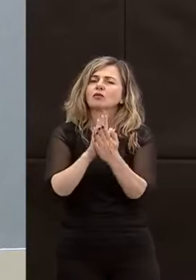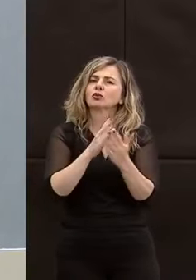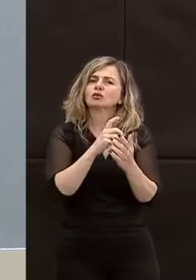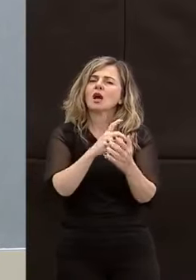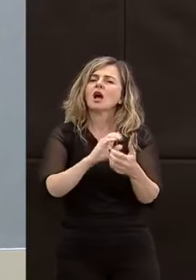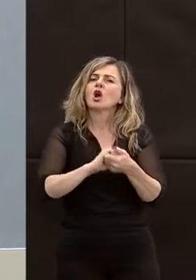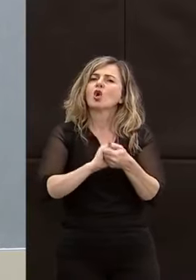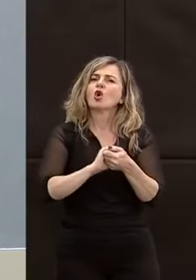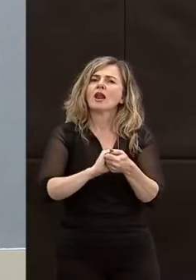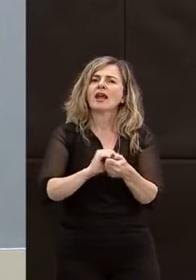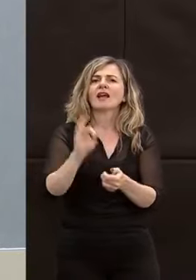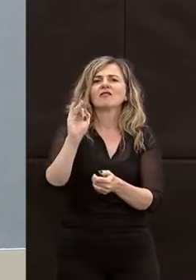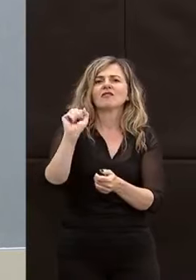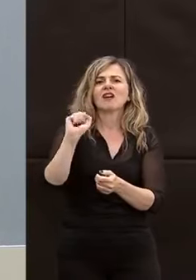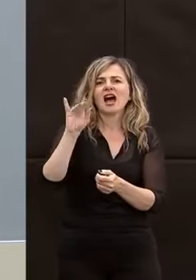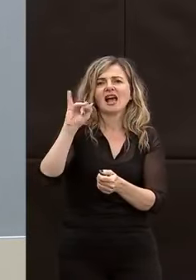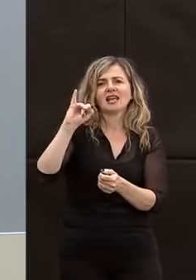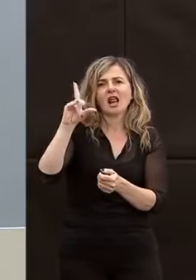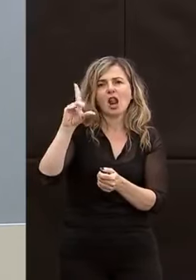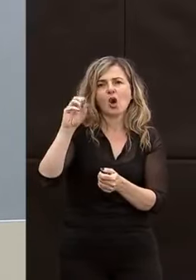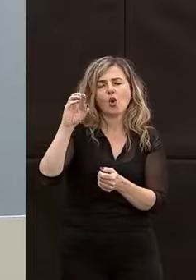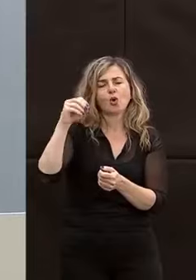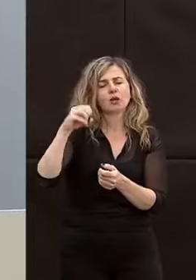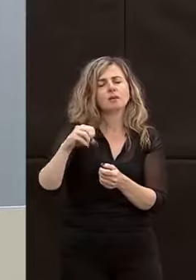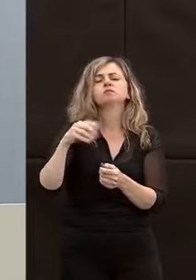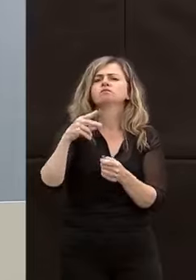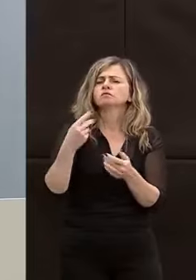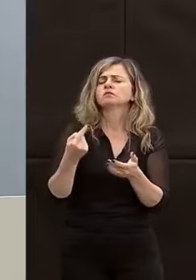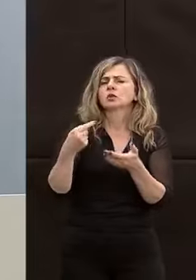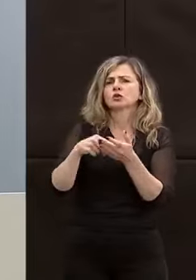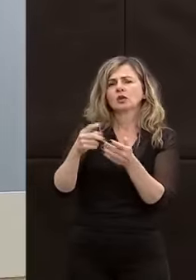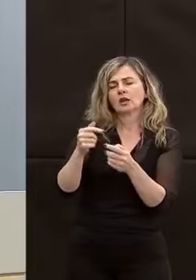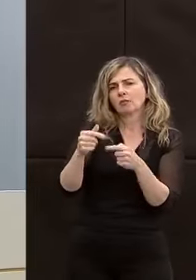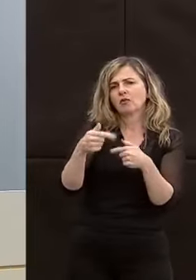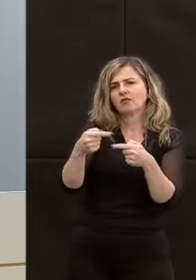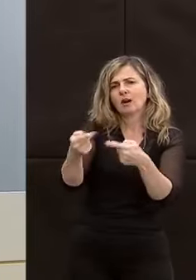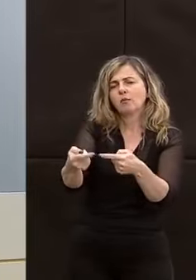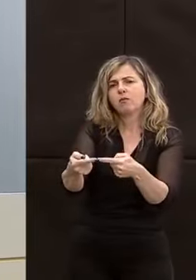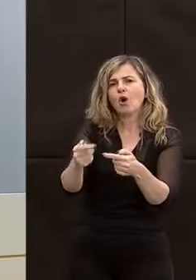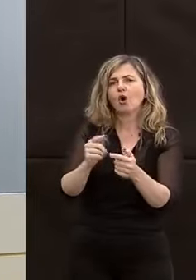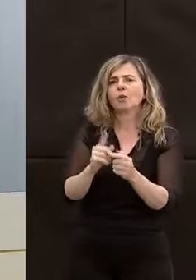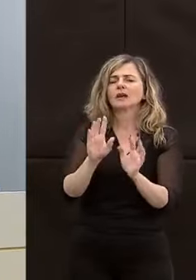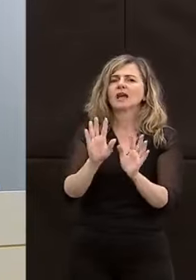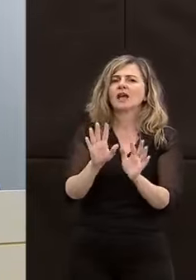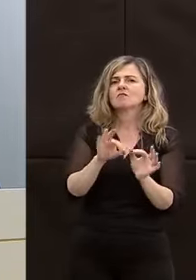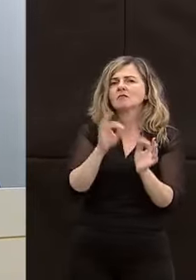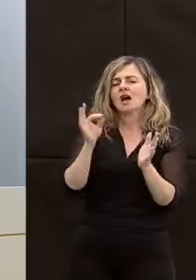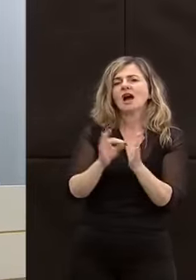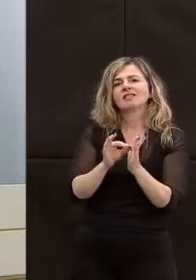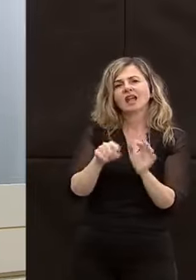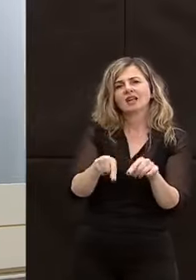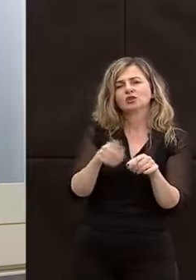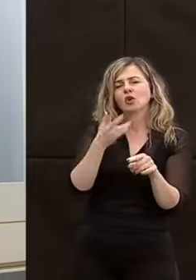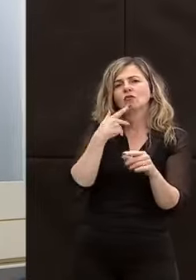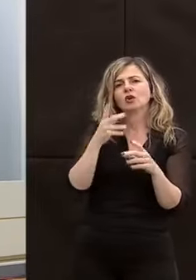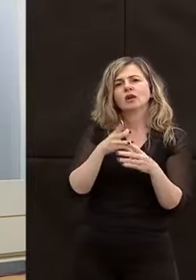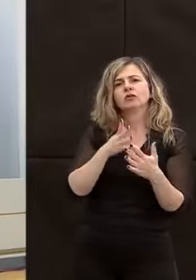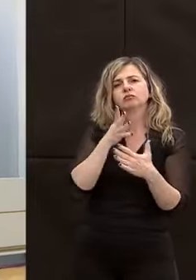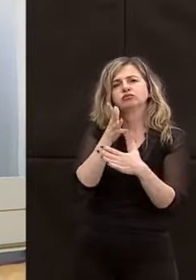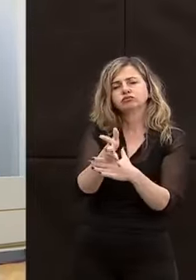collega failoni bene allora ci torneremo sull'argomento tra poco perché adesso volevo far intervenire l'assessore